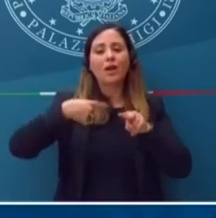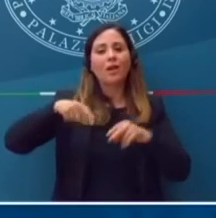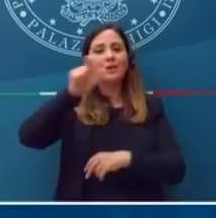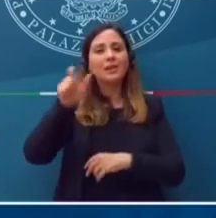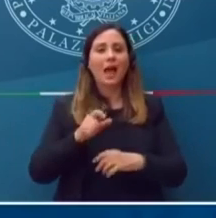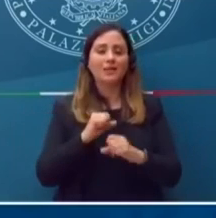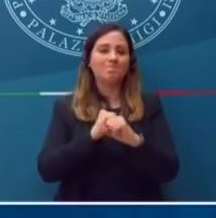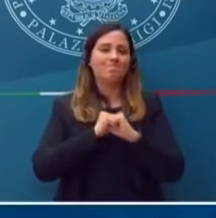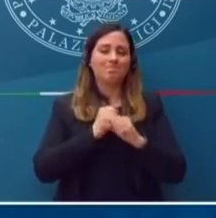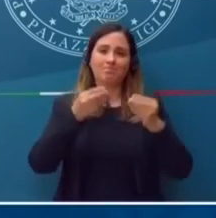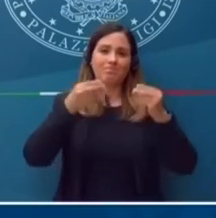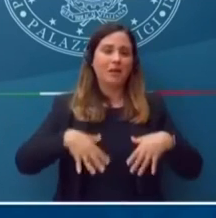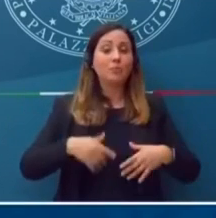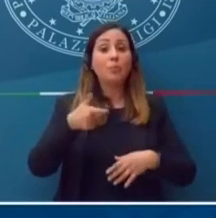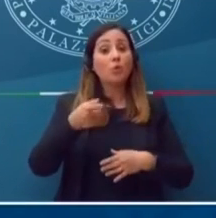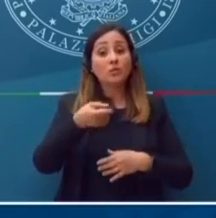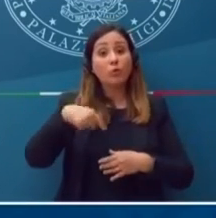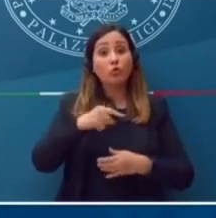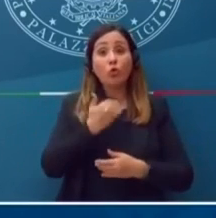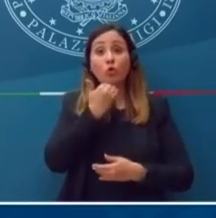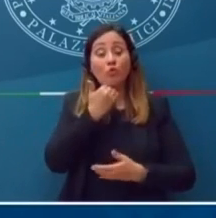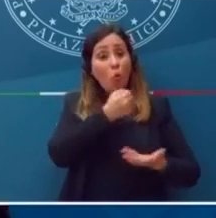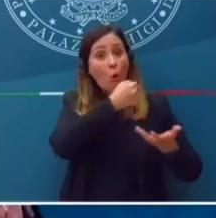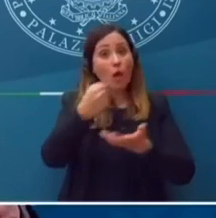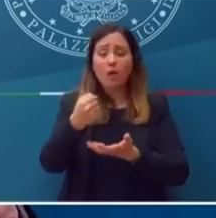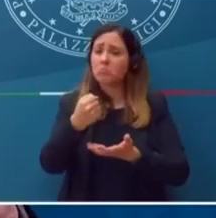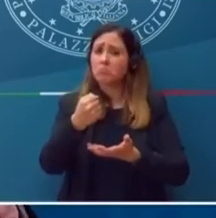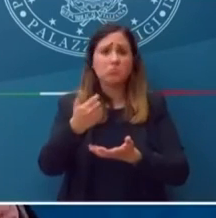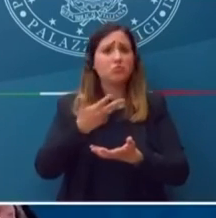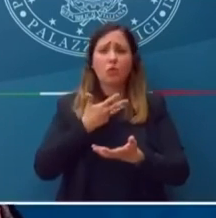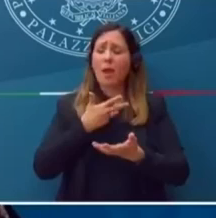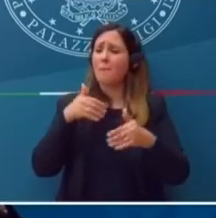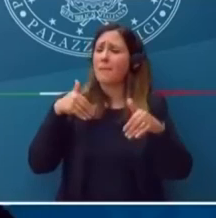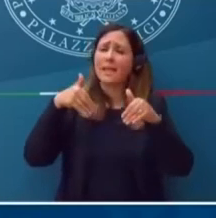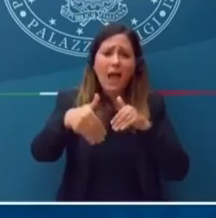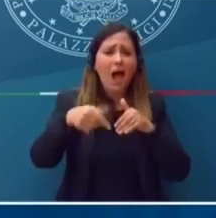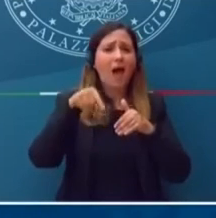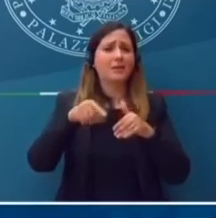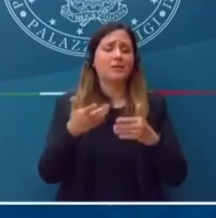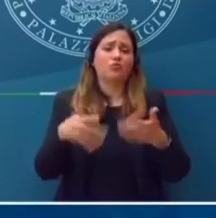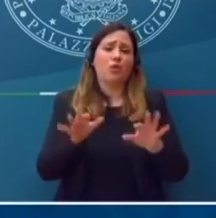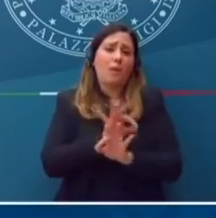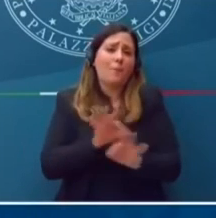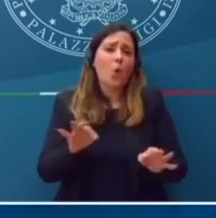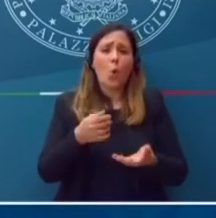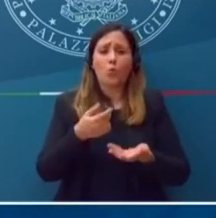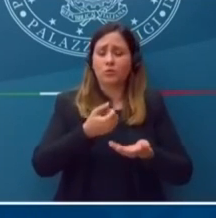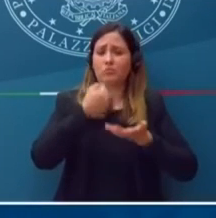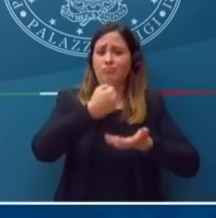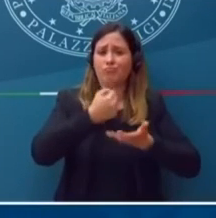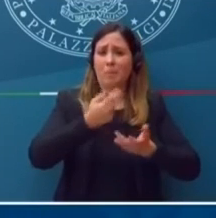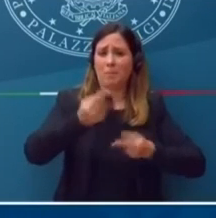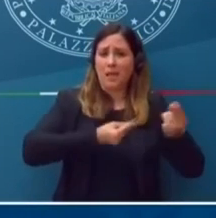sono centinaia, credo, di miliardi appostati in bilancio per investimenti che non sono mai stati